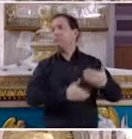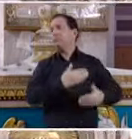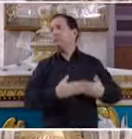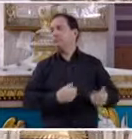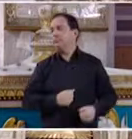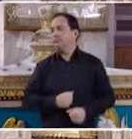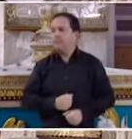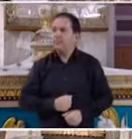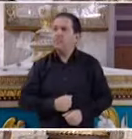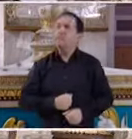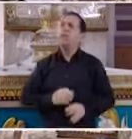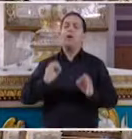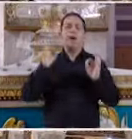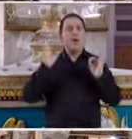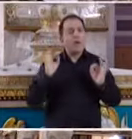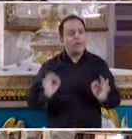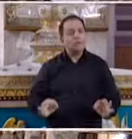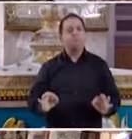η έμπρακτος και έμψυχος